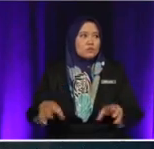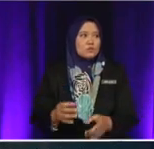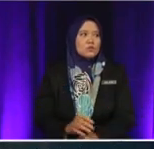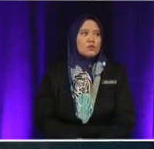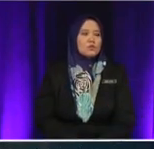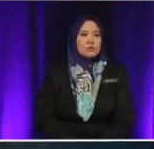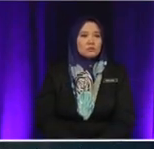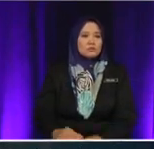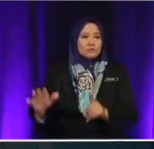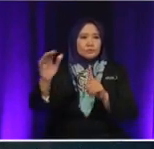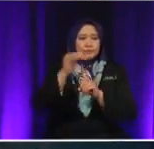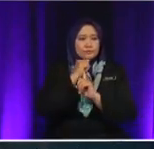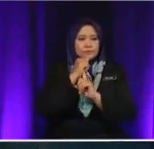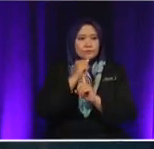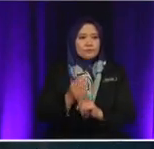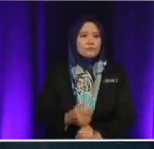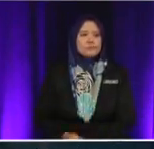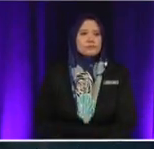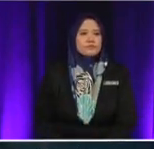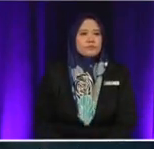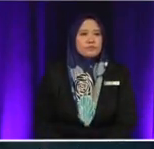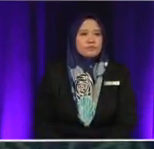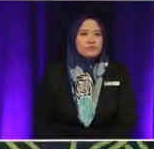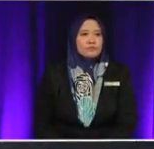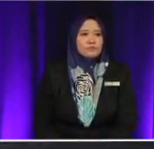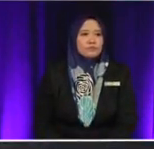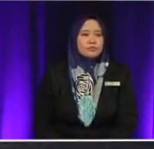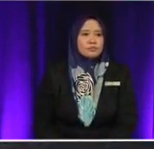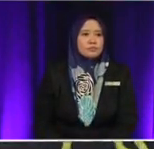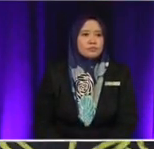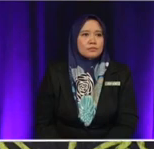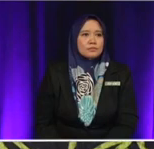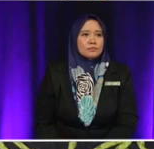Okey, Azim. Cuba, Azim. 7 markah ni, Azim. 7 markah. Macam mana kita nak bagi markah ni?